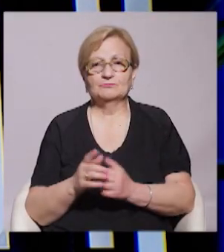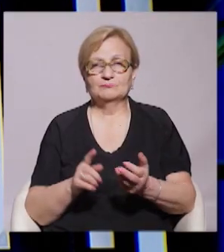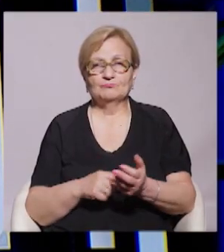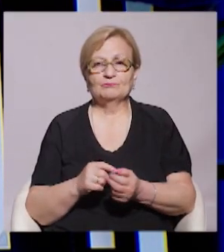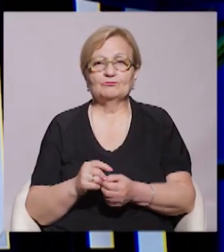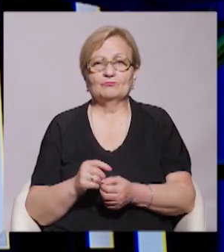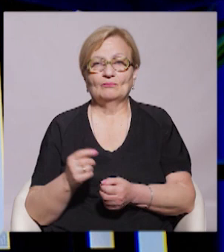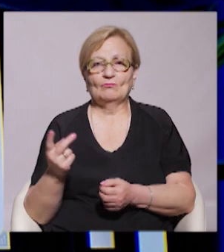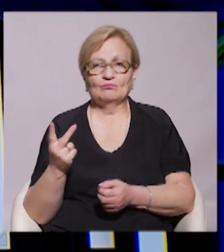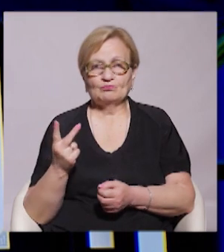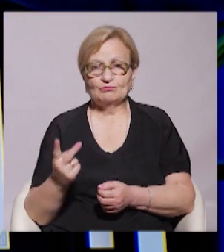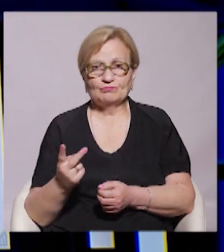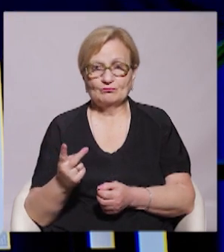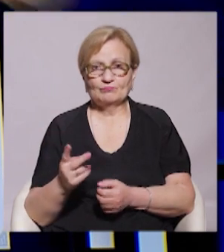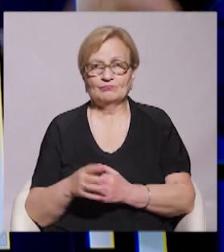1